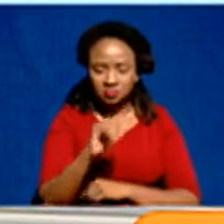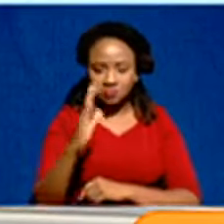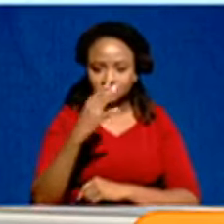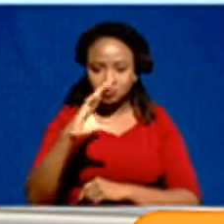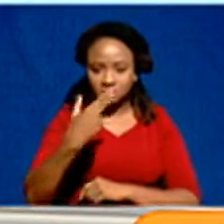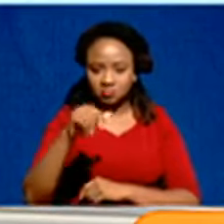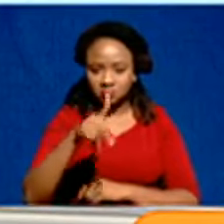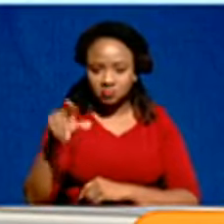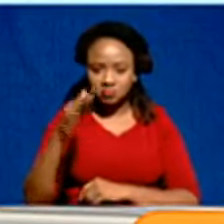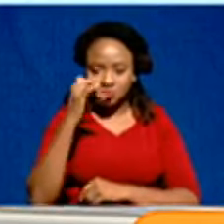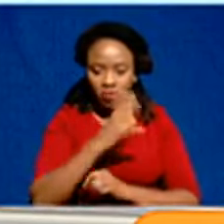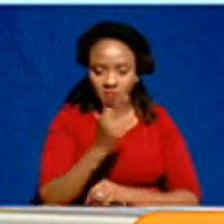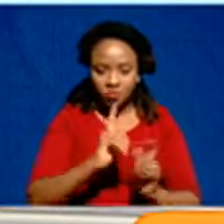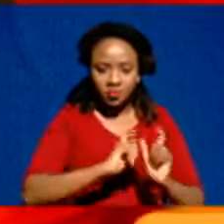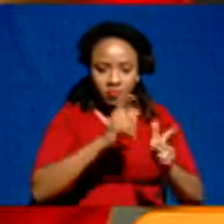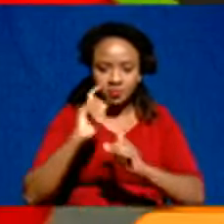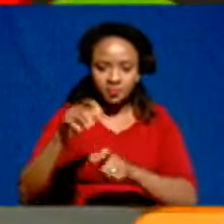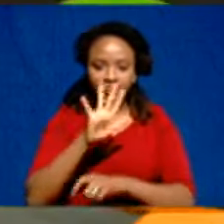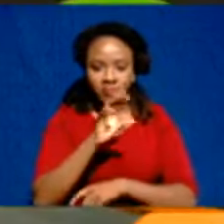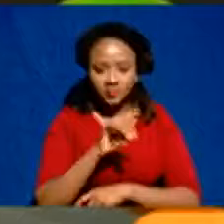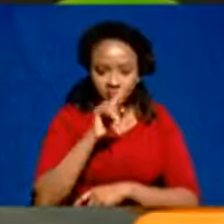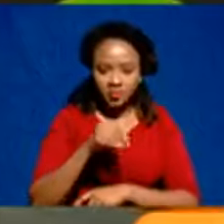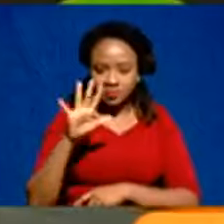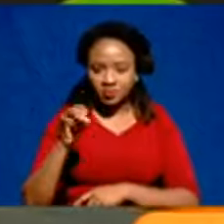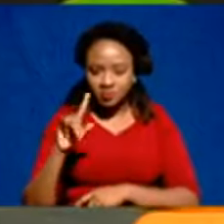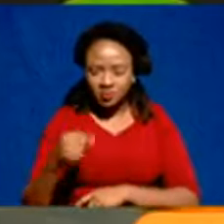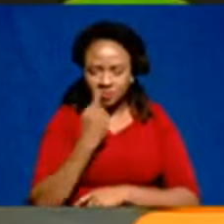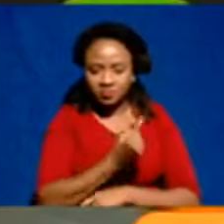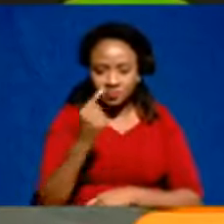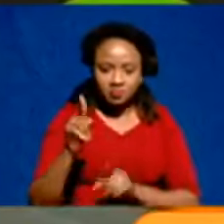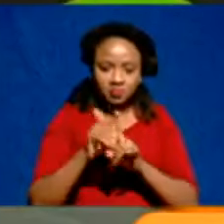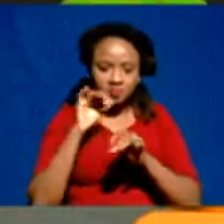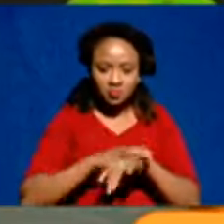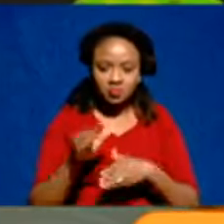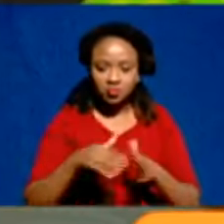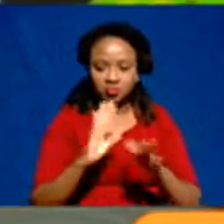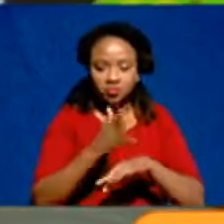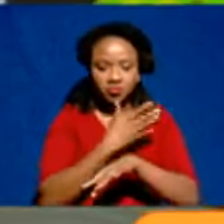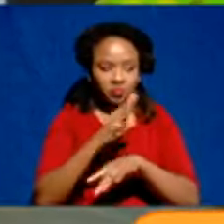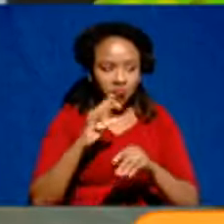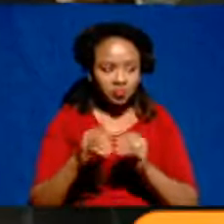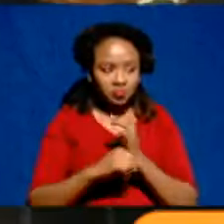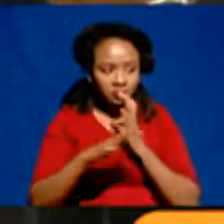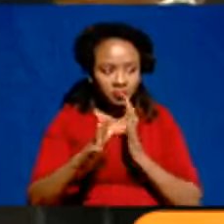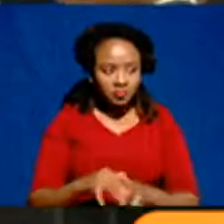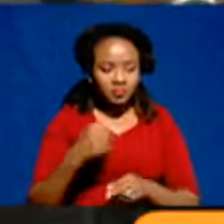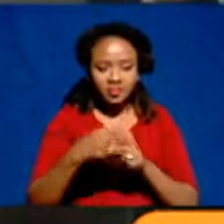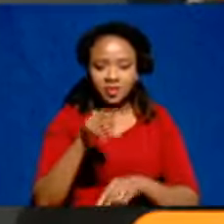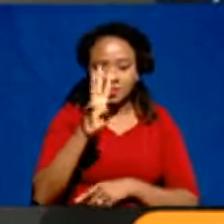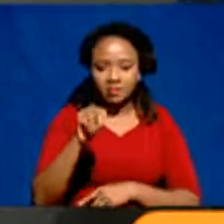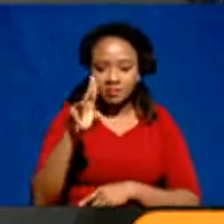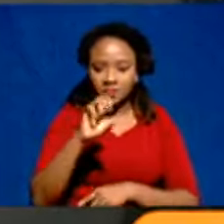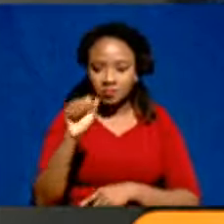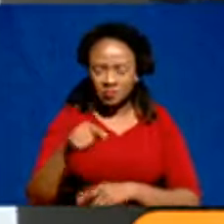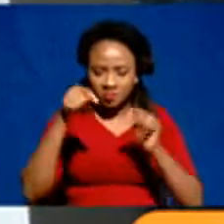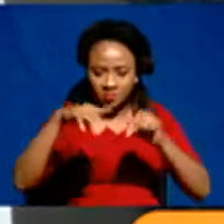Wawili hao wamejishindia shilingi 50,000 kila mmoja na wamepata nafasi ya kukutana na msanii wa muziki wanayemwenzi Musa Jakadala katika